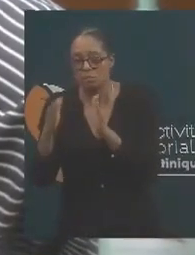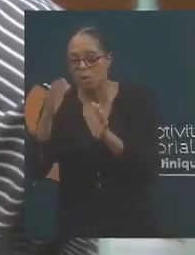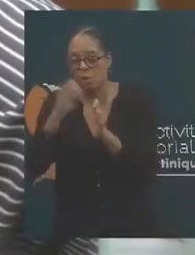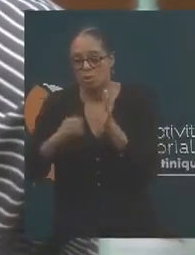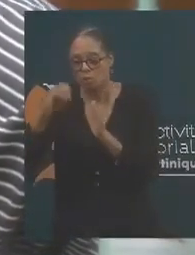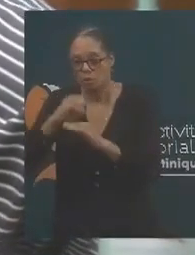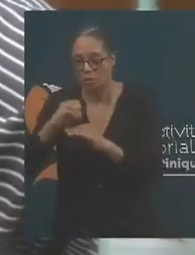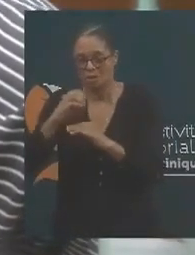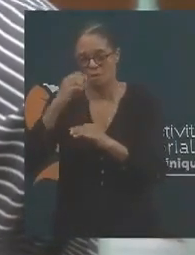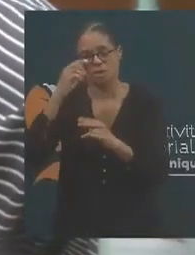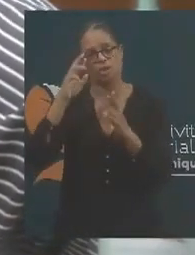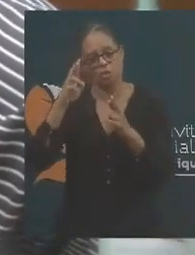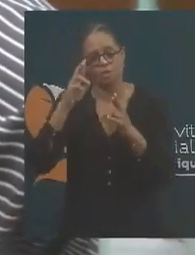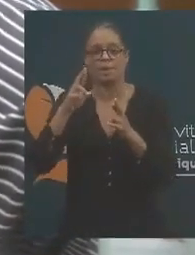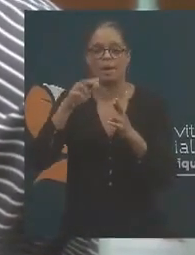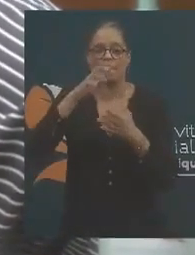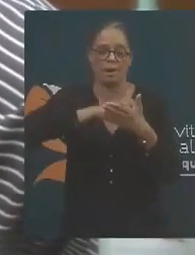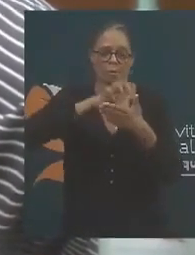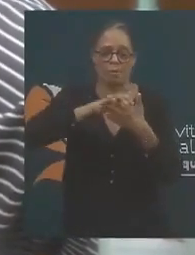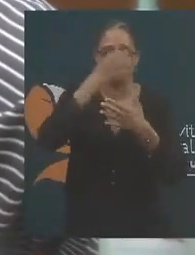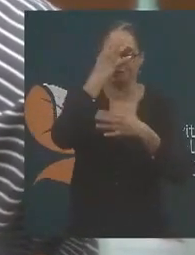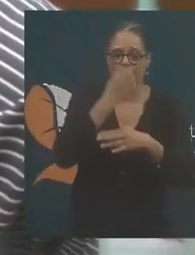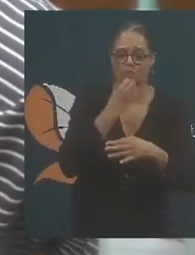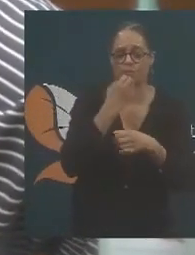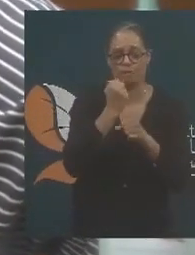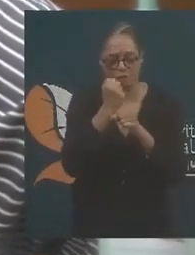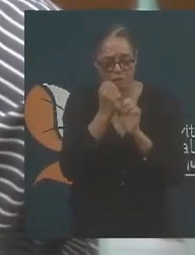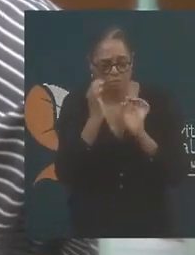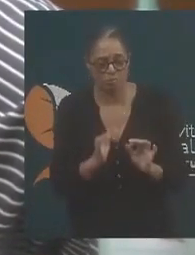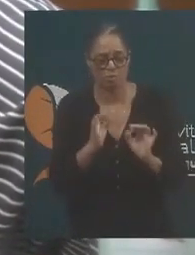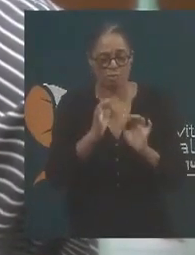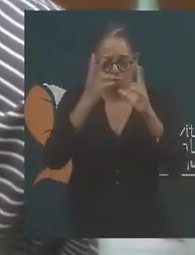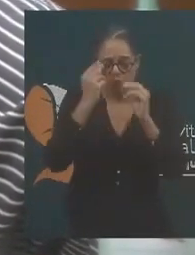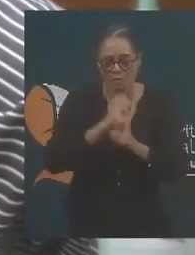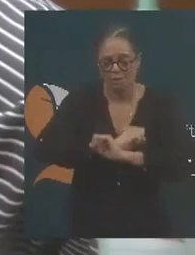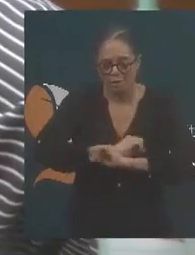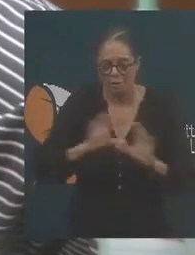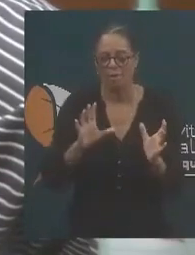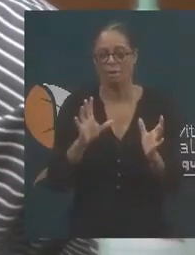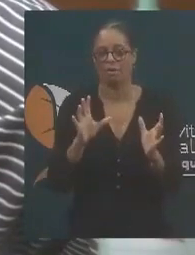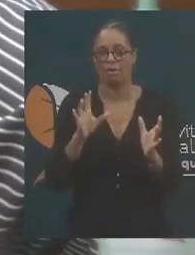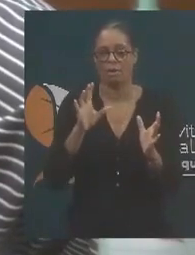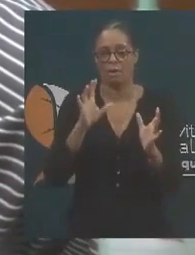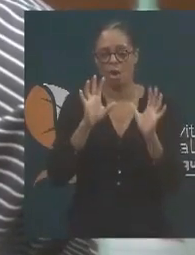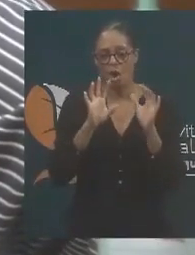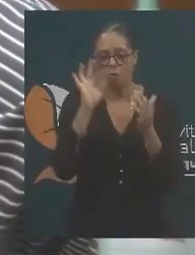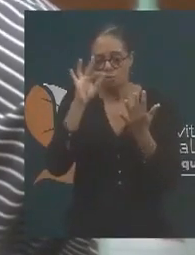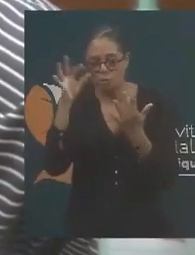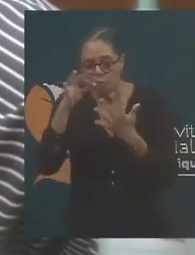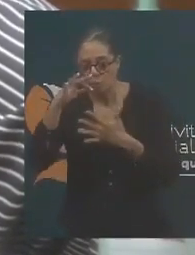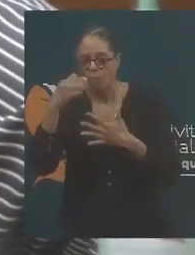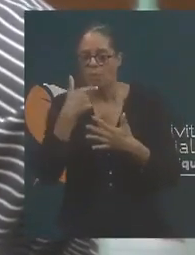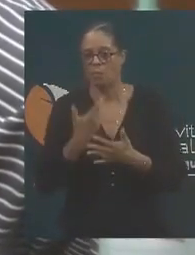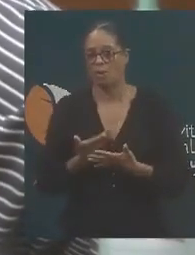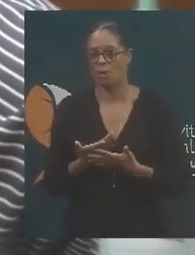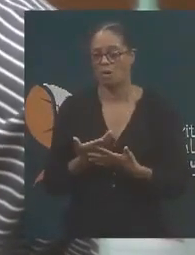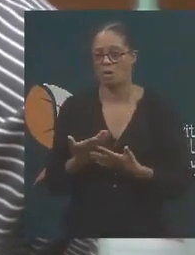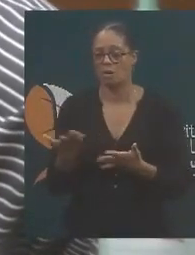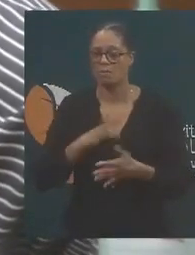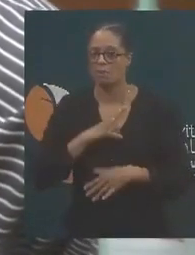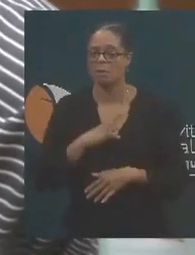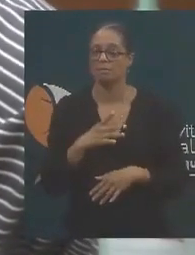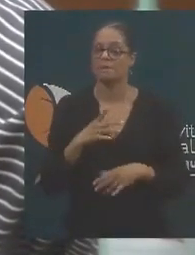rapports sérieux, bien travaillés, pour qu'on comprenne bien exactement quelles sont les options. Parce qu'il s'agit de préparer